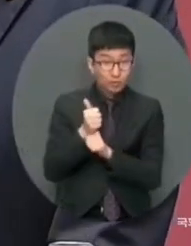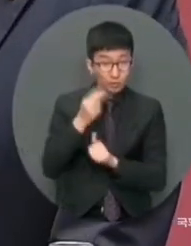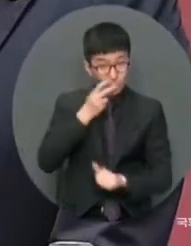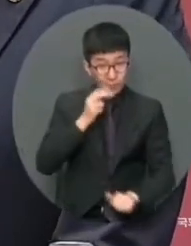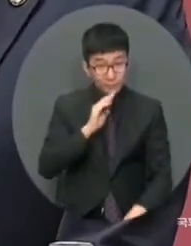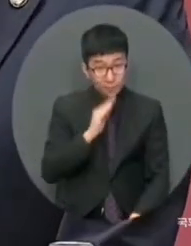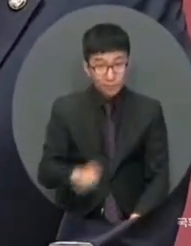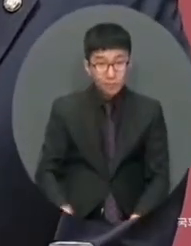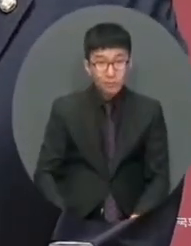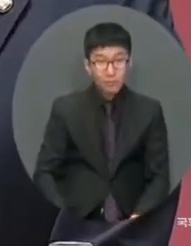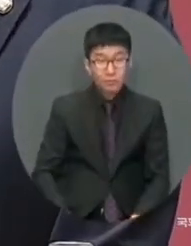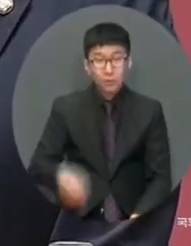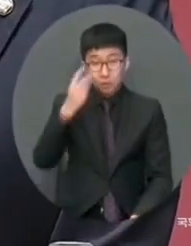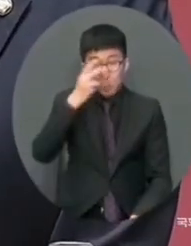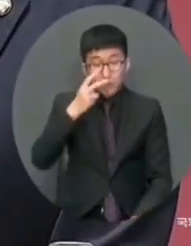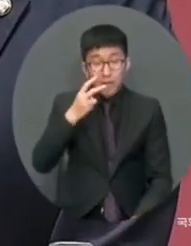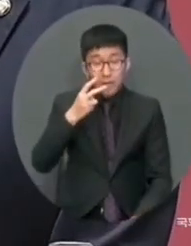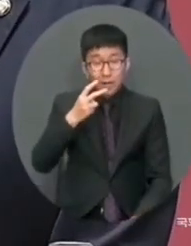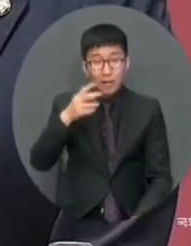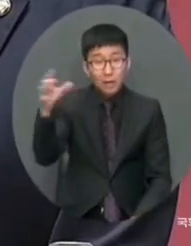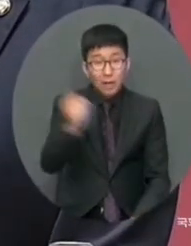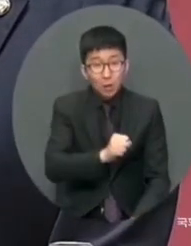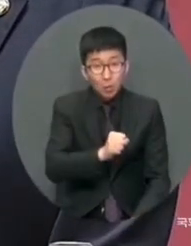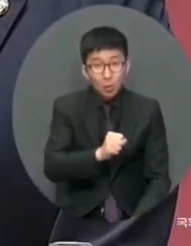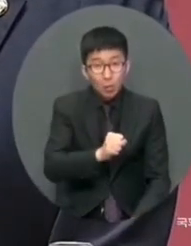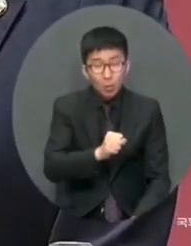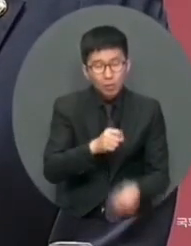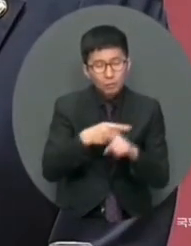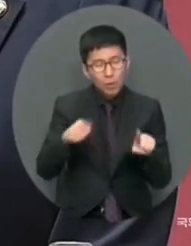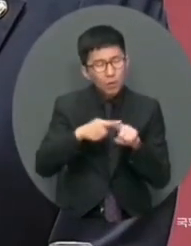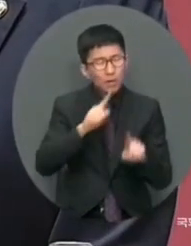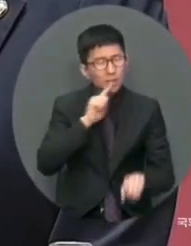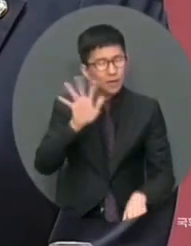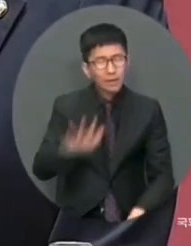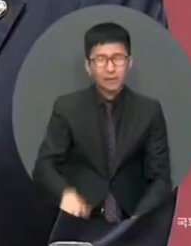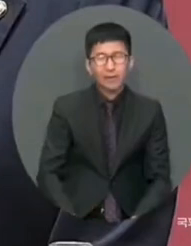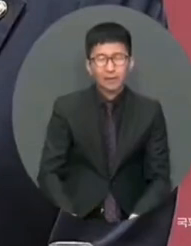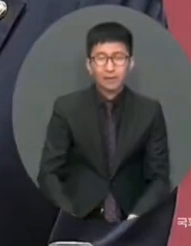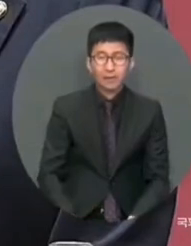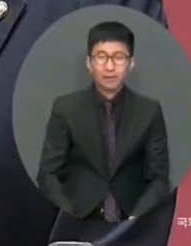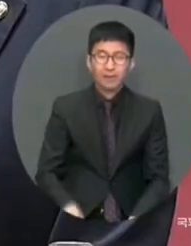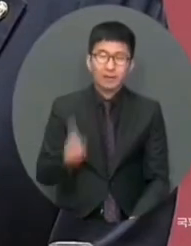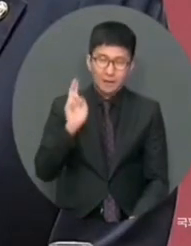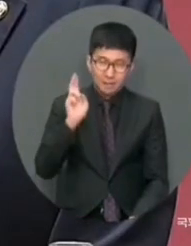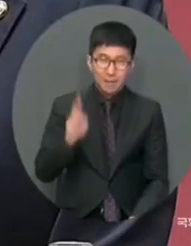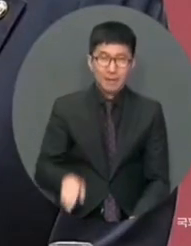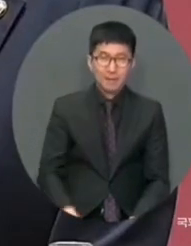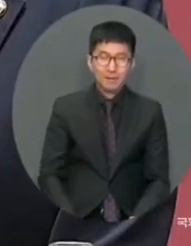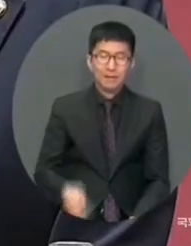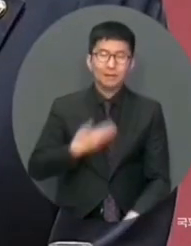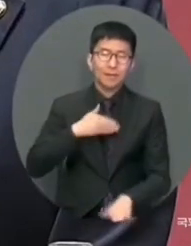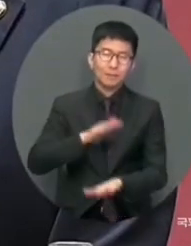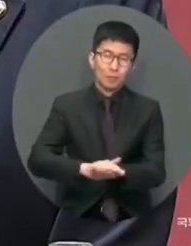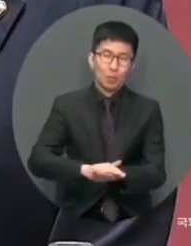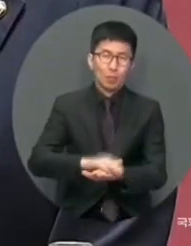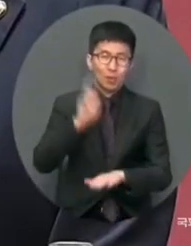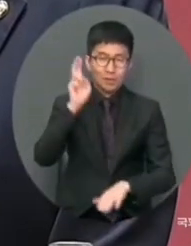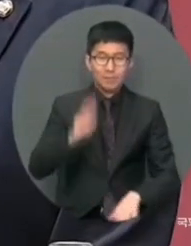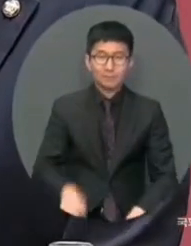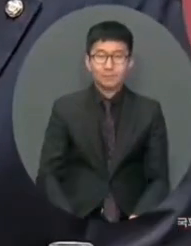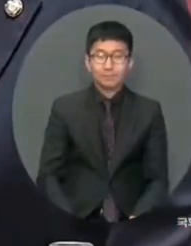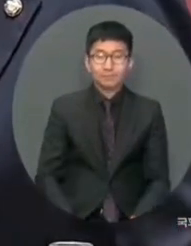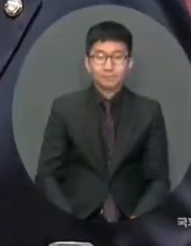글쎄요, 여론조사만을 가지고 그렇게 판단을 하시진 않았겠죠. 정책을 하는 사람이. 그거는 하나의 참고 사항일